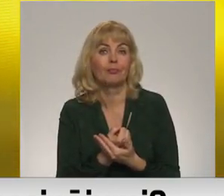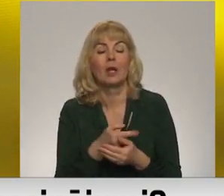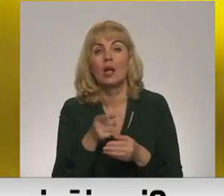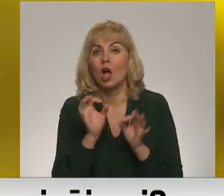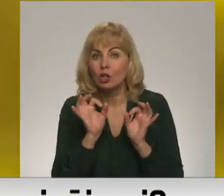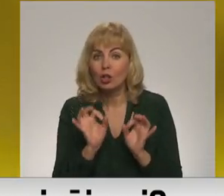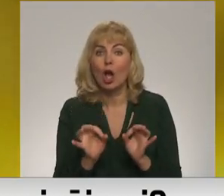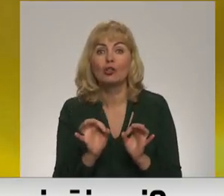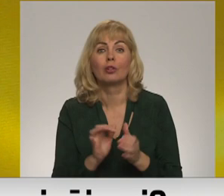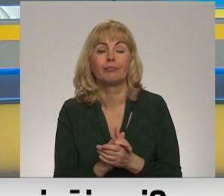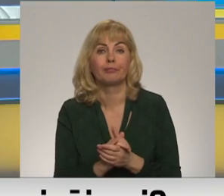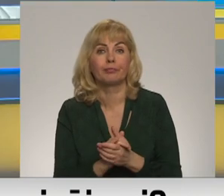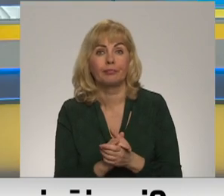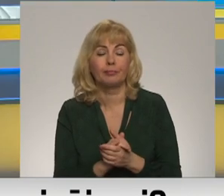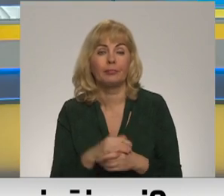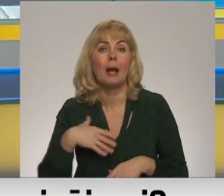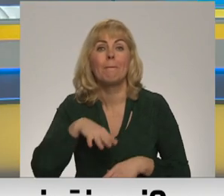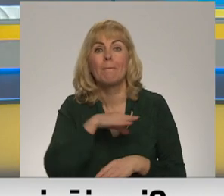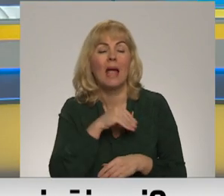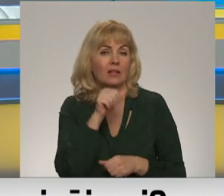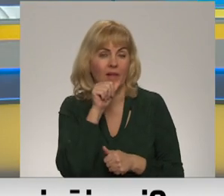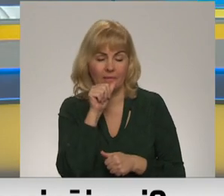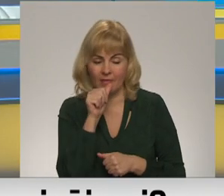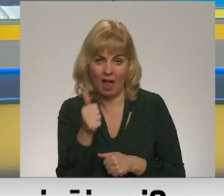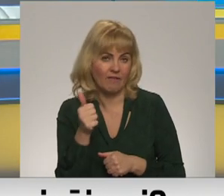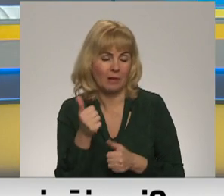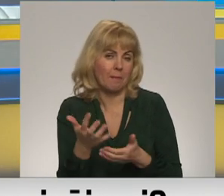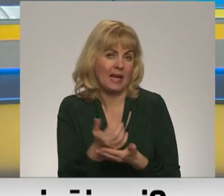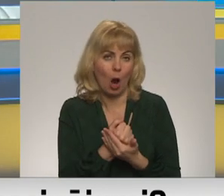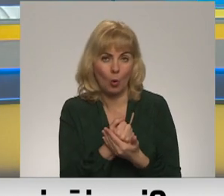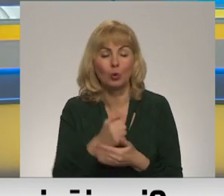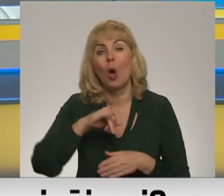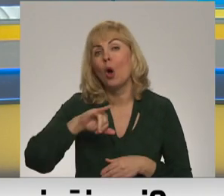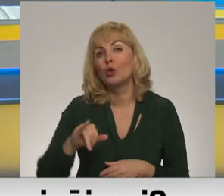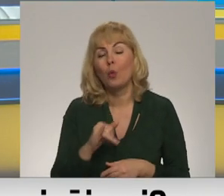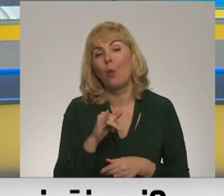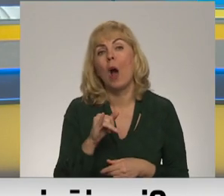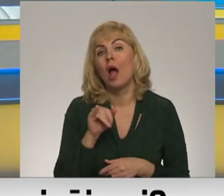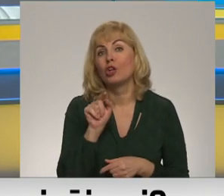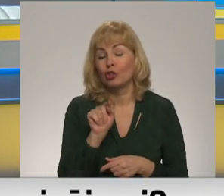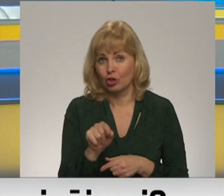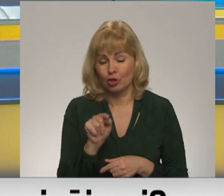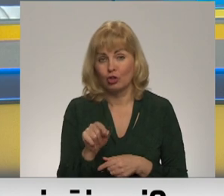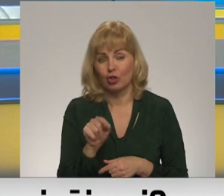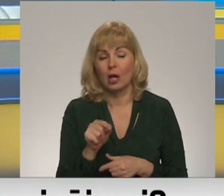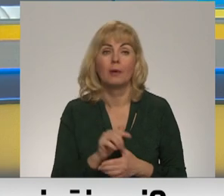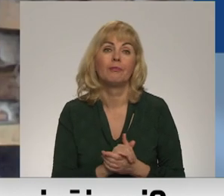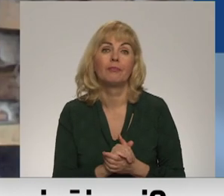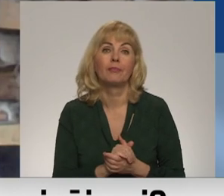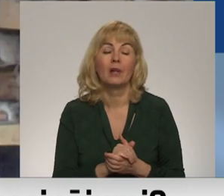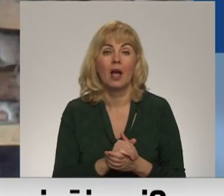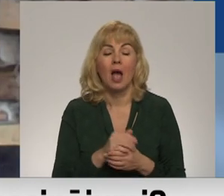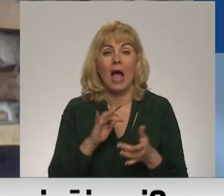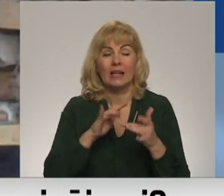tieši? Es domāju, ka mēs to nevaram iegūt, jo tātad nu, šie te